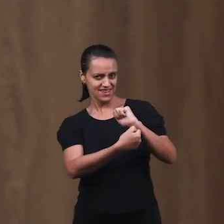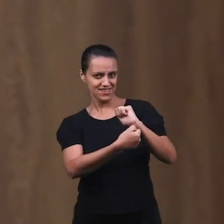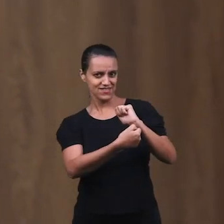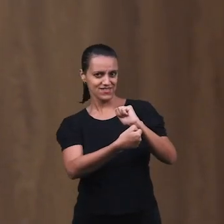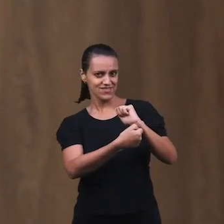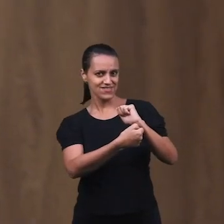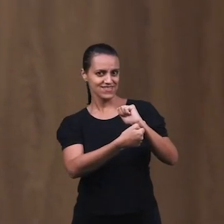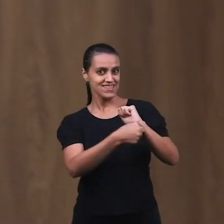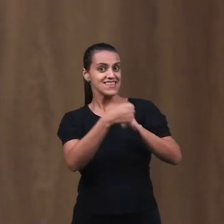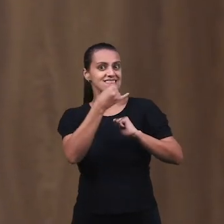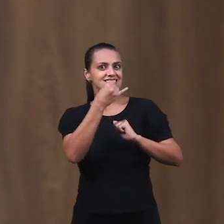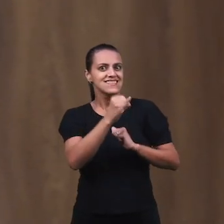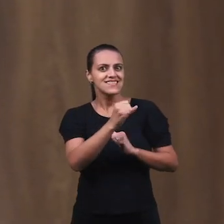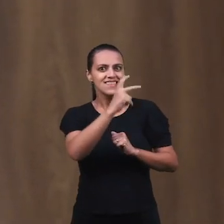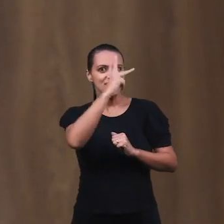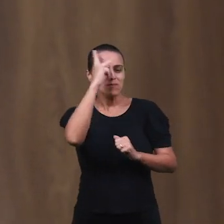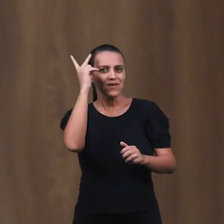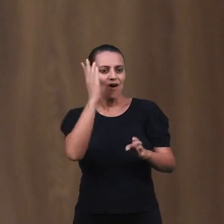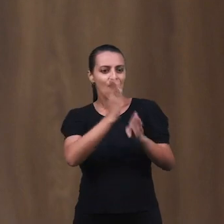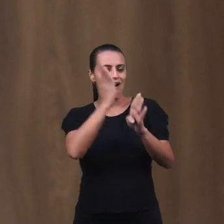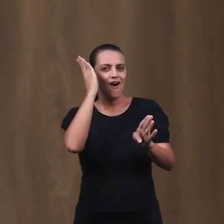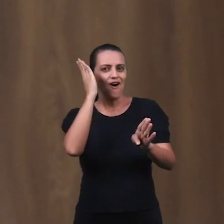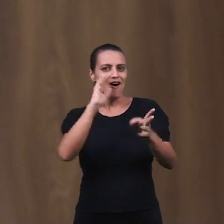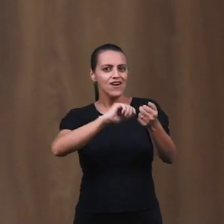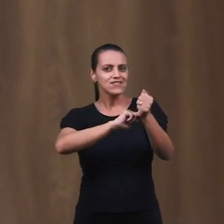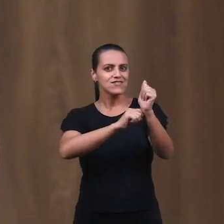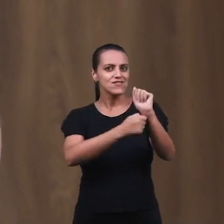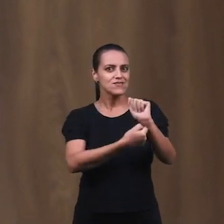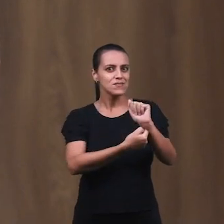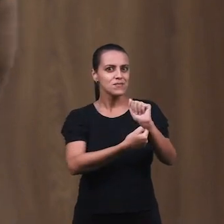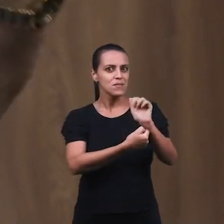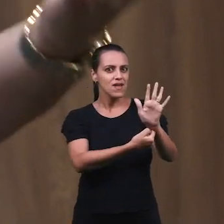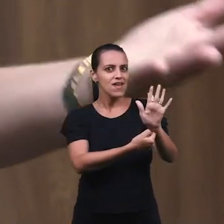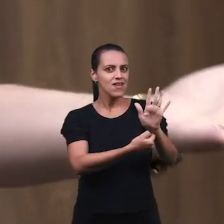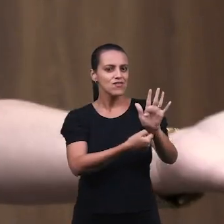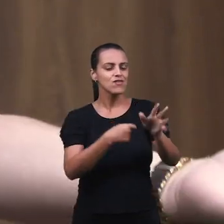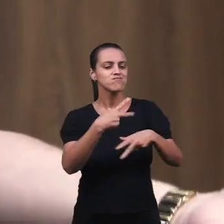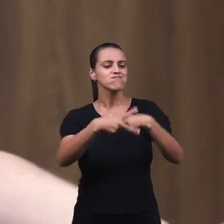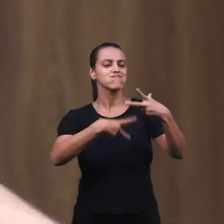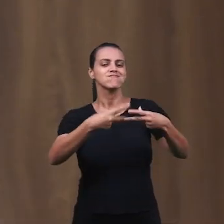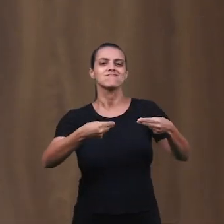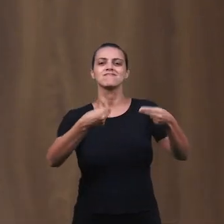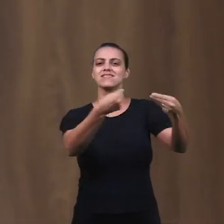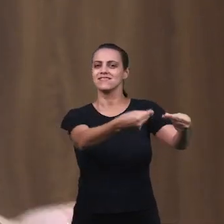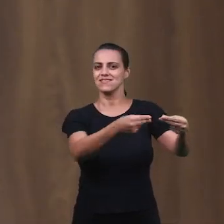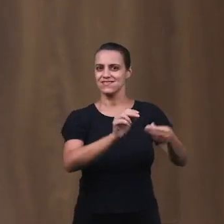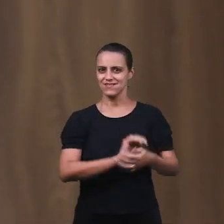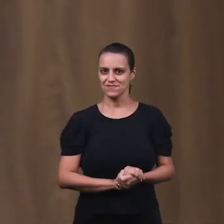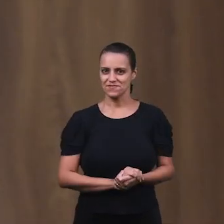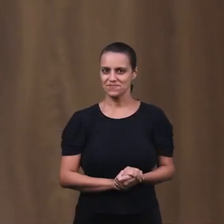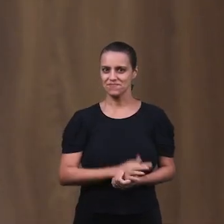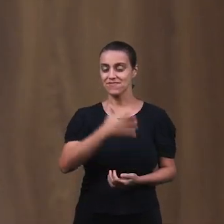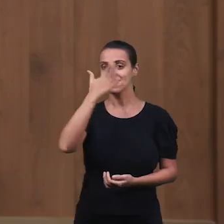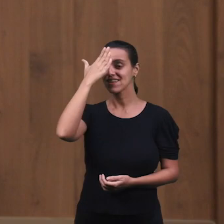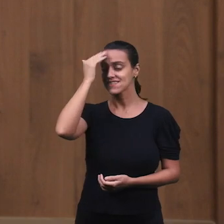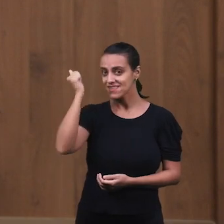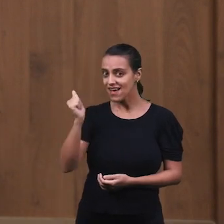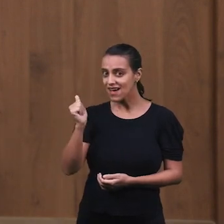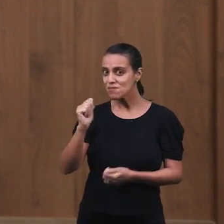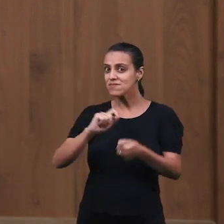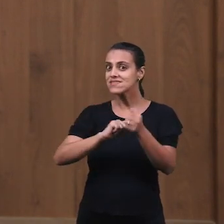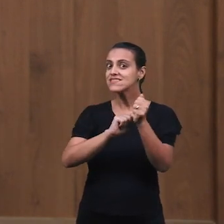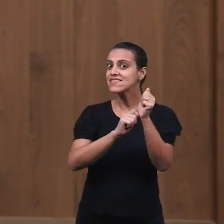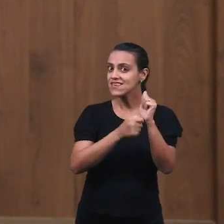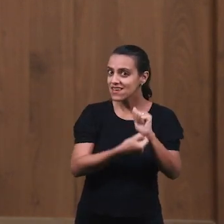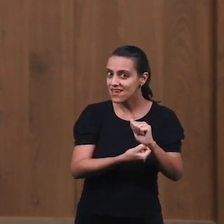un secret. Et c'est lui qui va le découvrir. Je vais donner une récompense. Et vous savez quel était